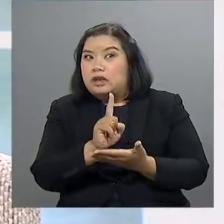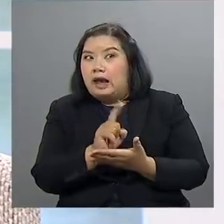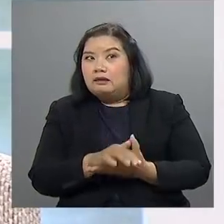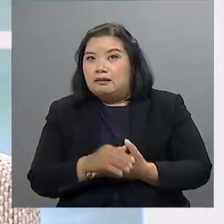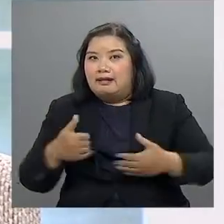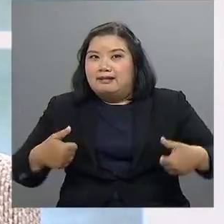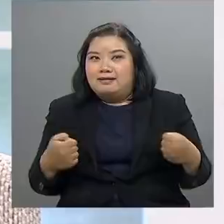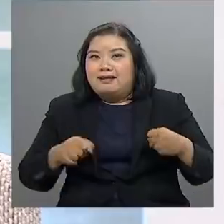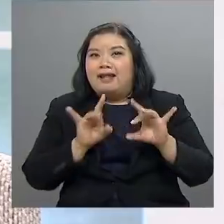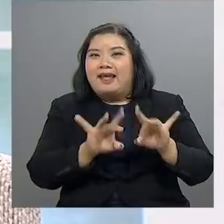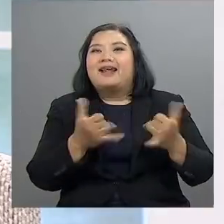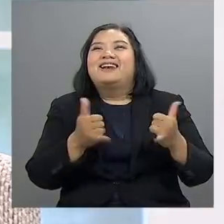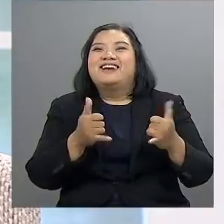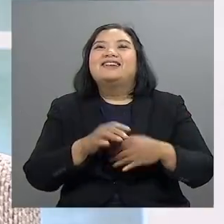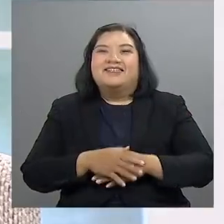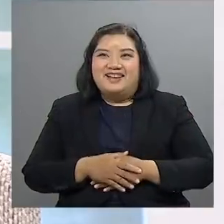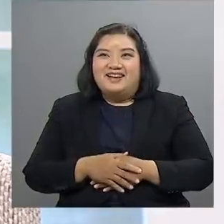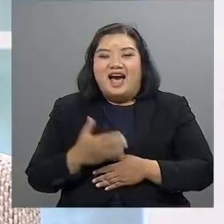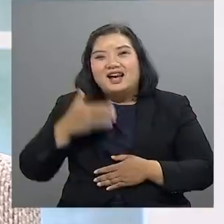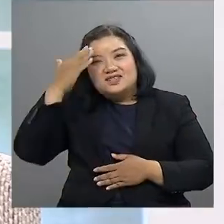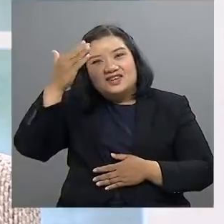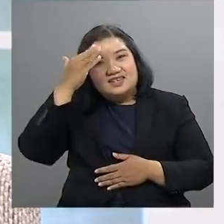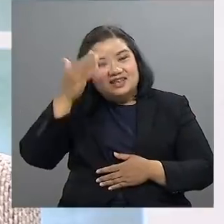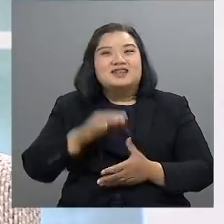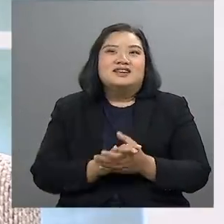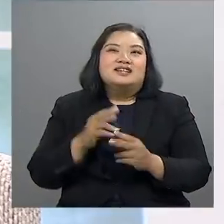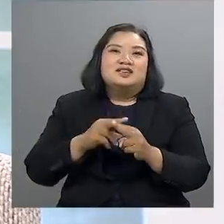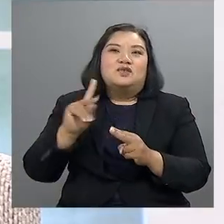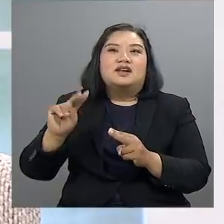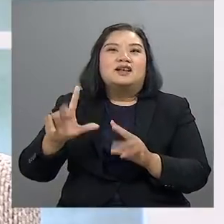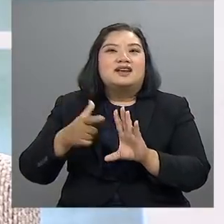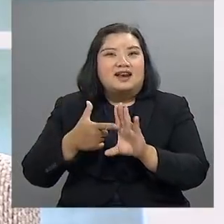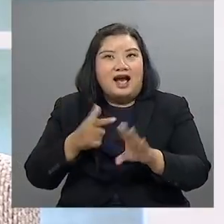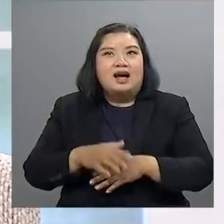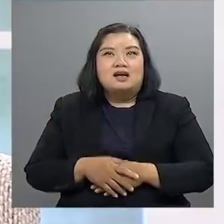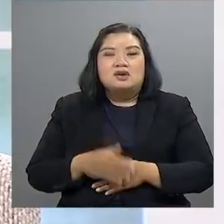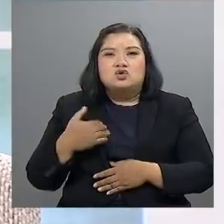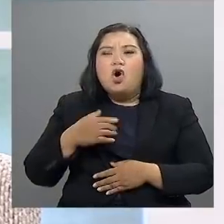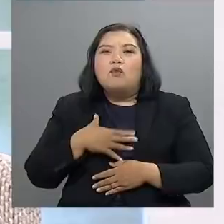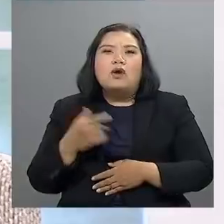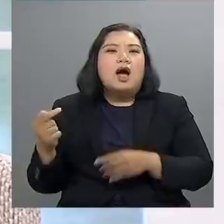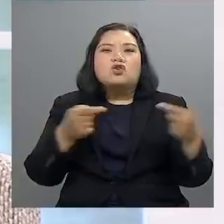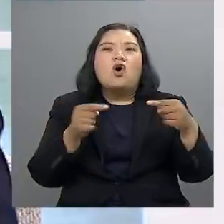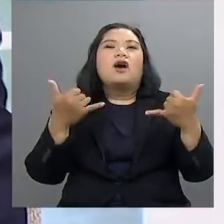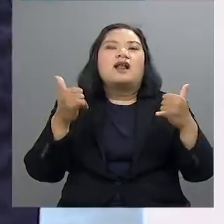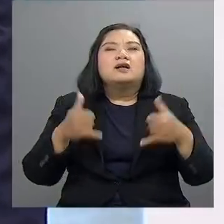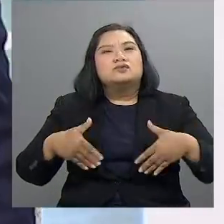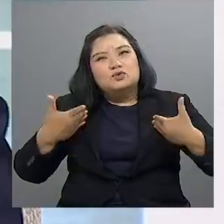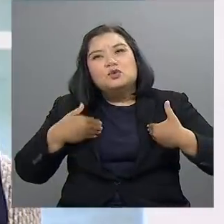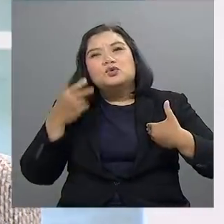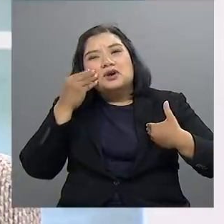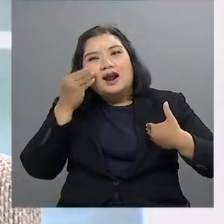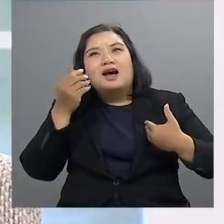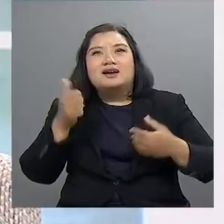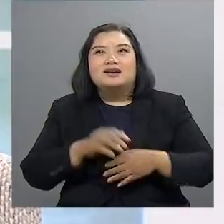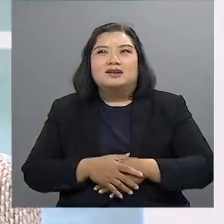สดีคุณมุกวนิรานะครับแล้วก็คุณจรุงรัตน์บอกว่าชอบดูเวลากระเช้าเย้าแย่กันน่ารักดีที่เห็นนั้นไม่ใช่กระเช้าเย้าแย่นะครับเป็นการ